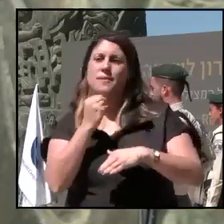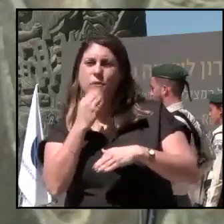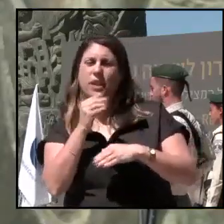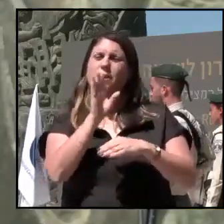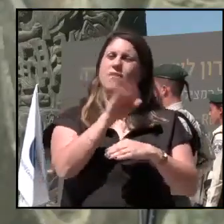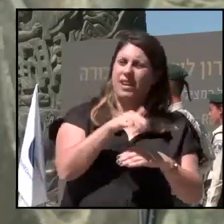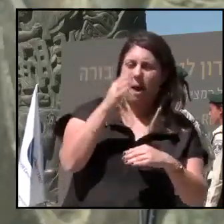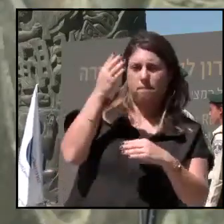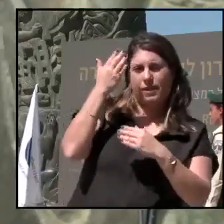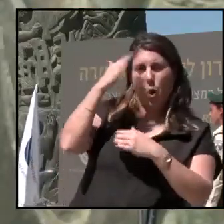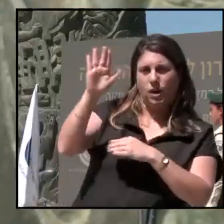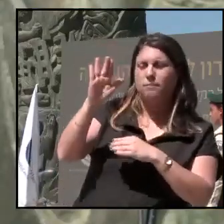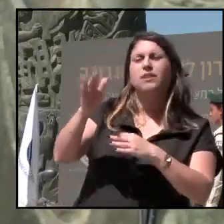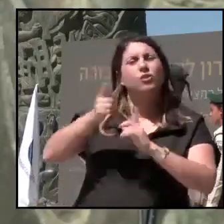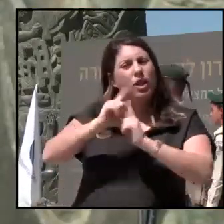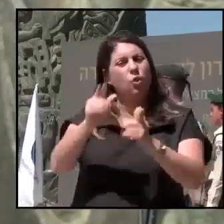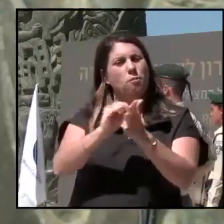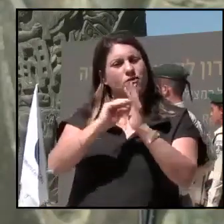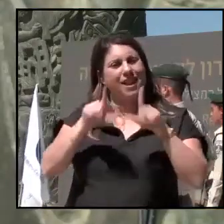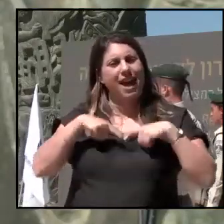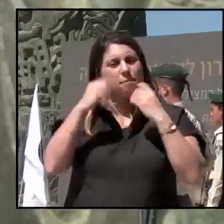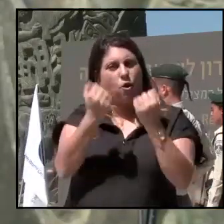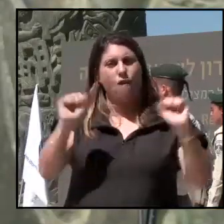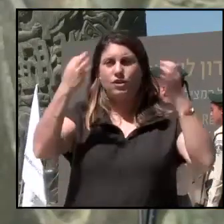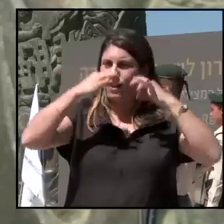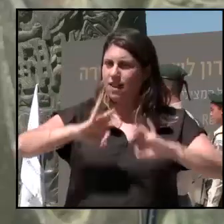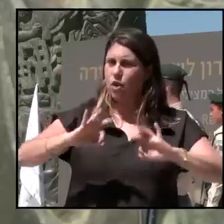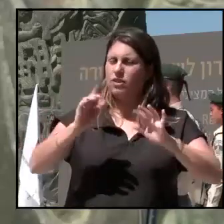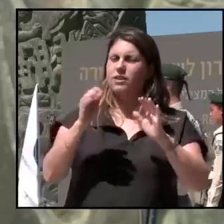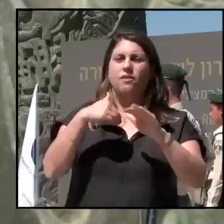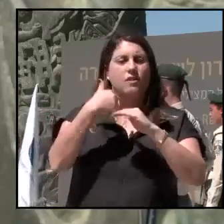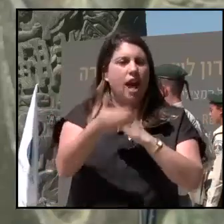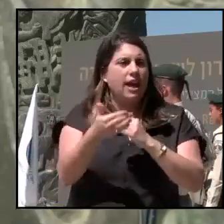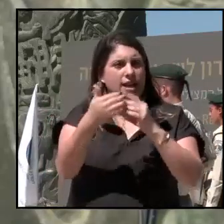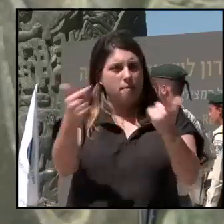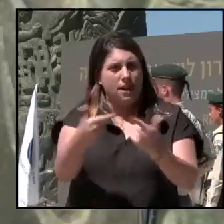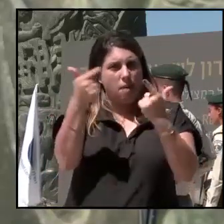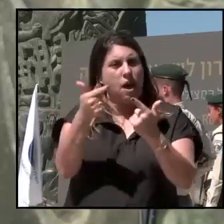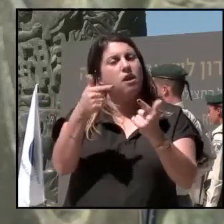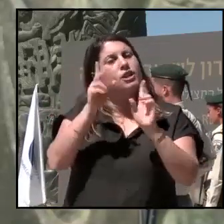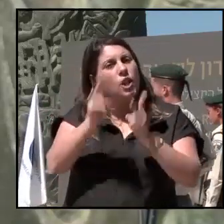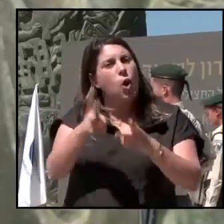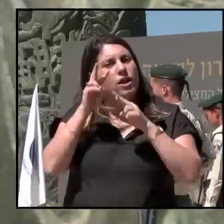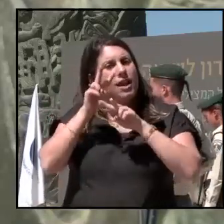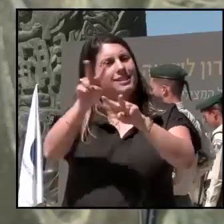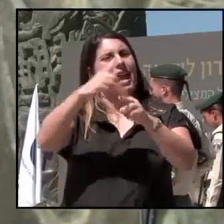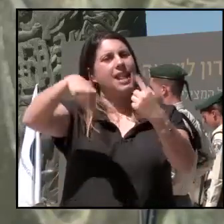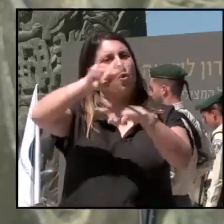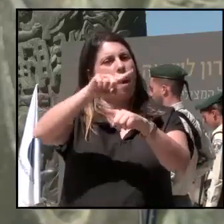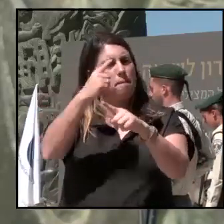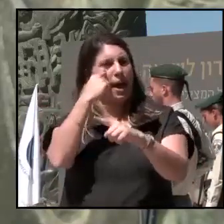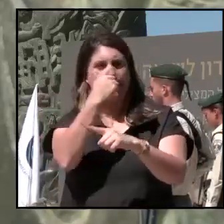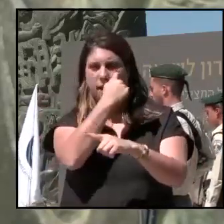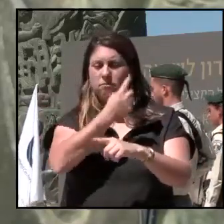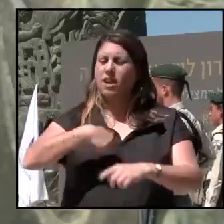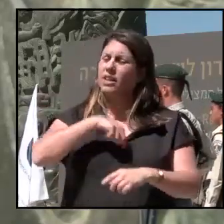במאבק אמר עבור חיים וחופש וכבוד, כדי לעמוד לאחר המלחמה ולהסתכל בחופשיות לכולם בעיניים. אנחנו